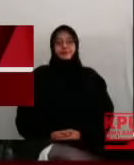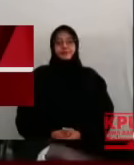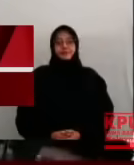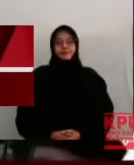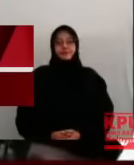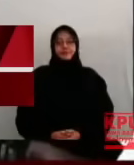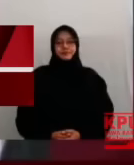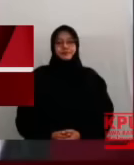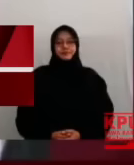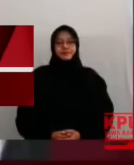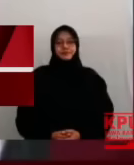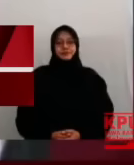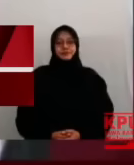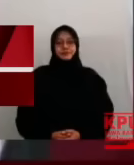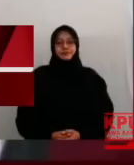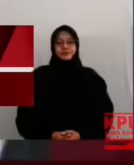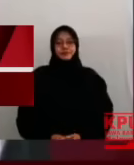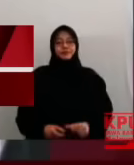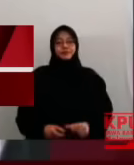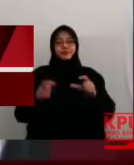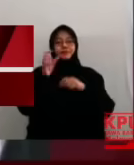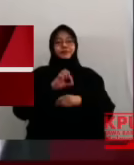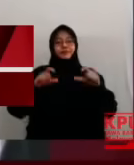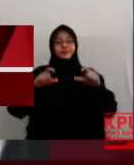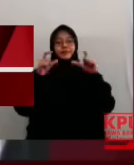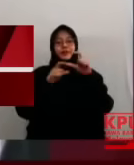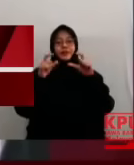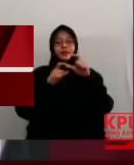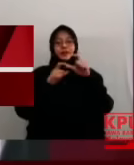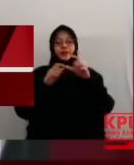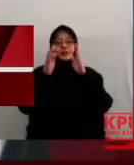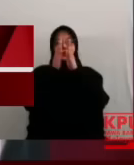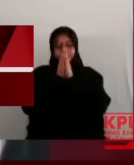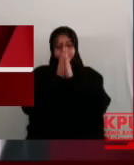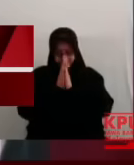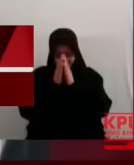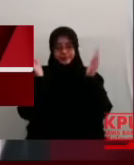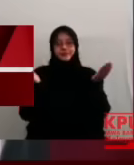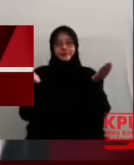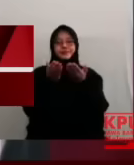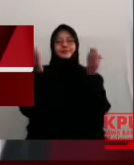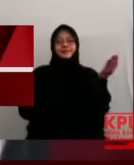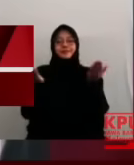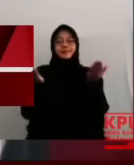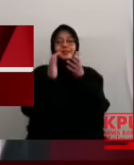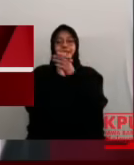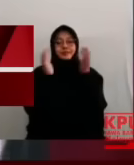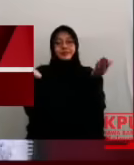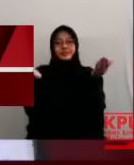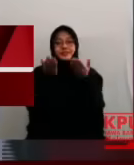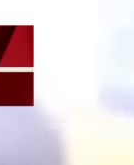dilakukan ke KPU juga telah menampaikan hal ini